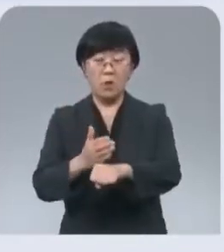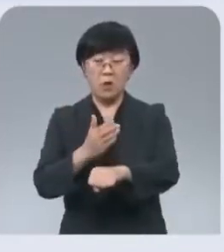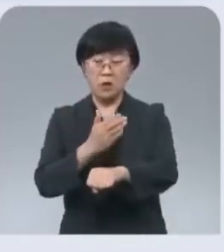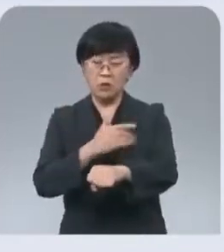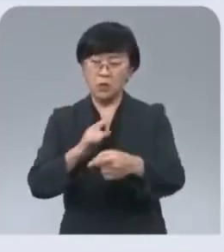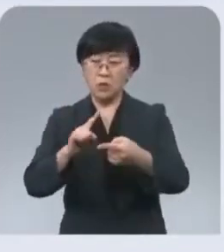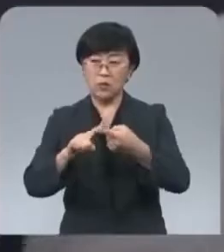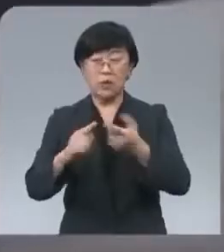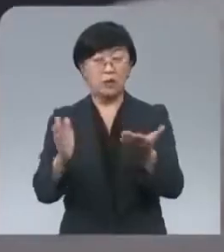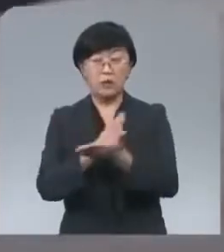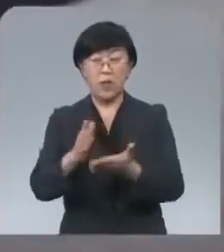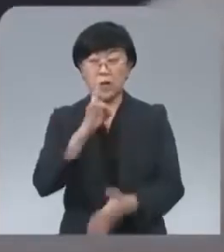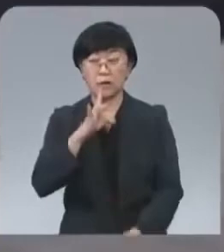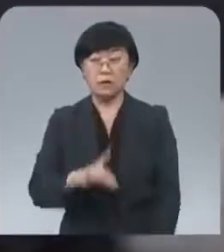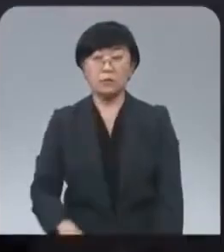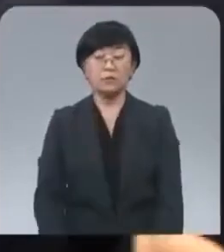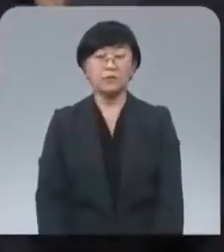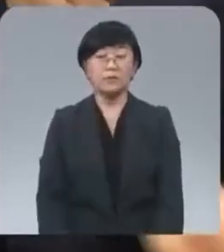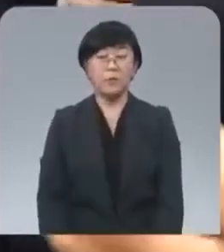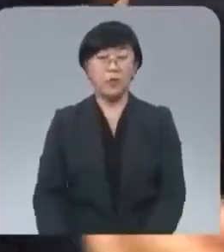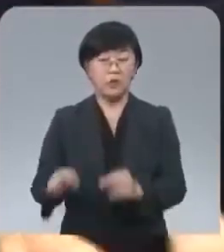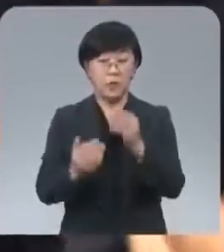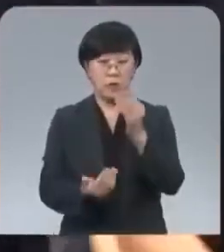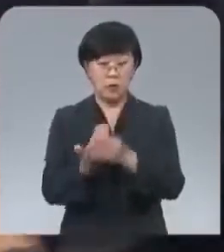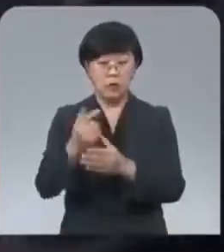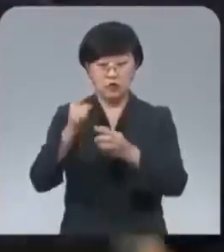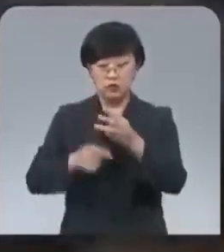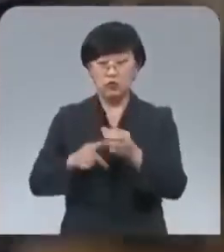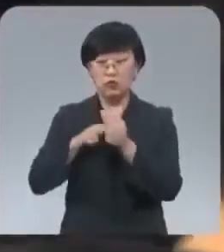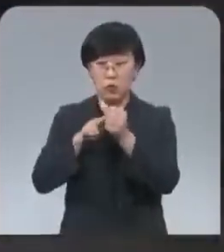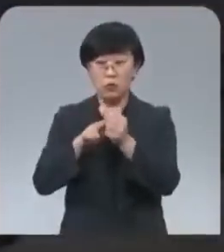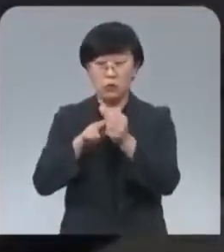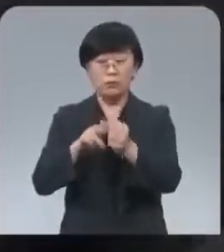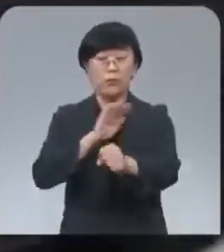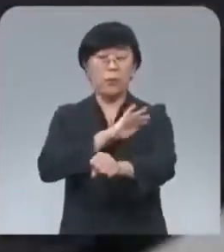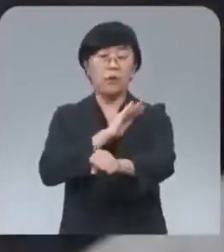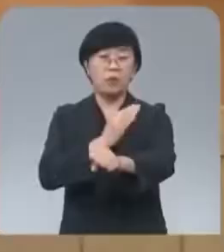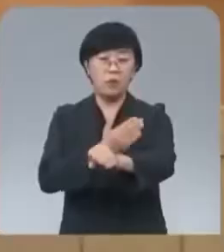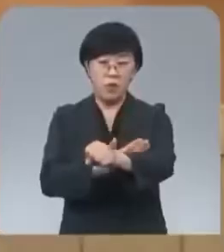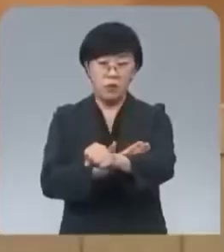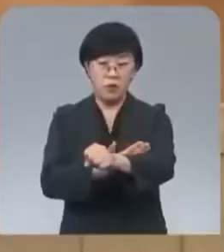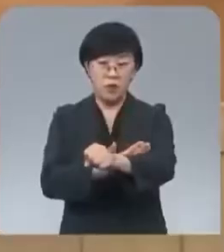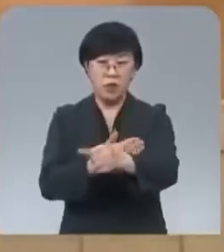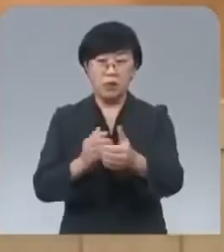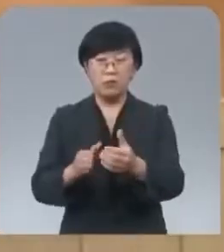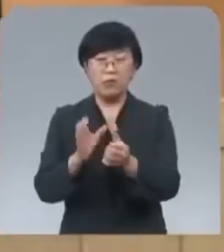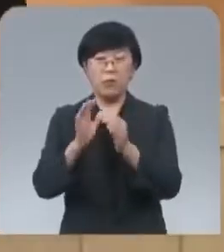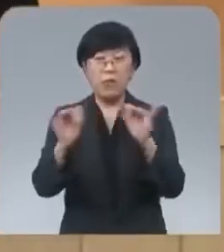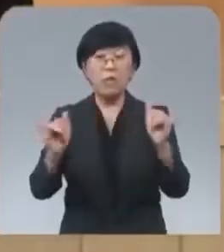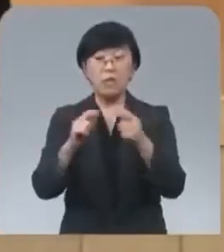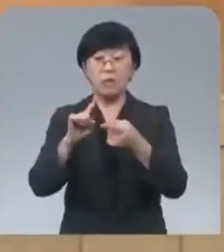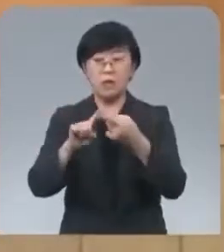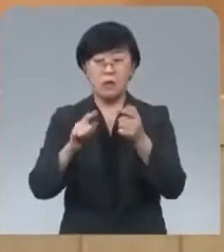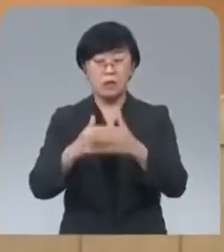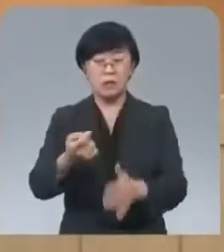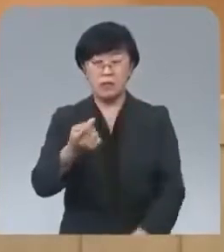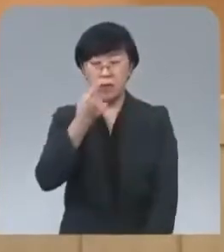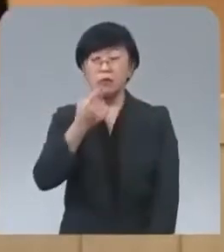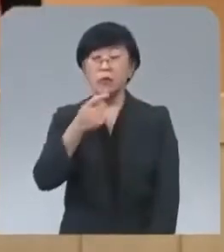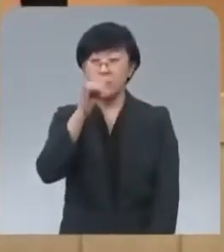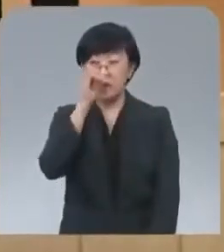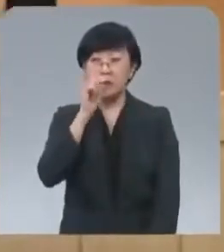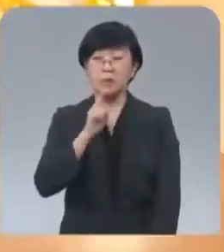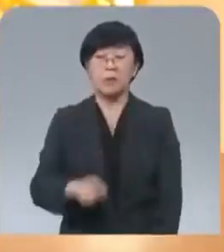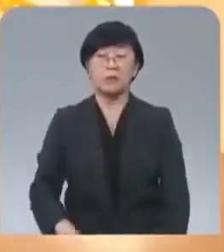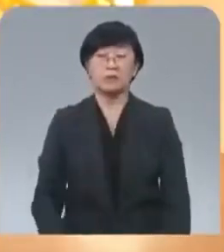아니라고 했습니다. 논란이 커지자 윤석열 후보는 권력의 위임이라는 측면에서 배울 점이 있다는 뜻이라고